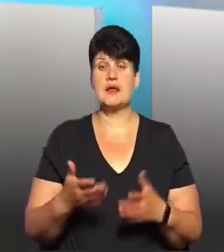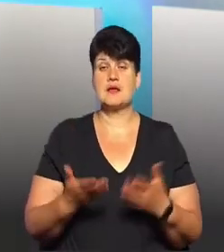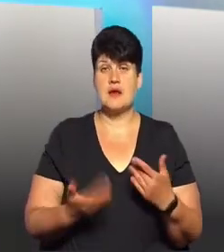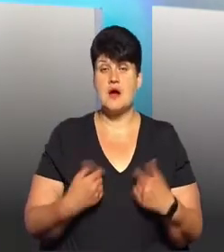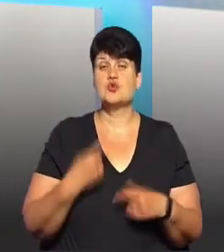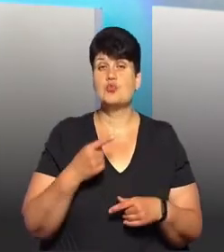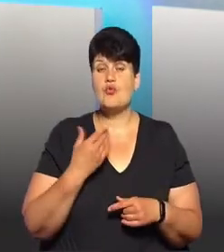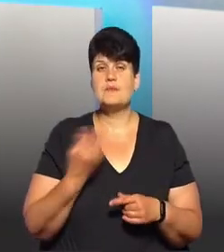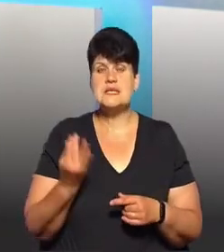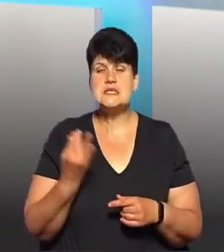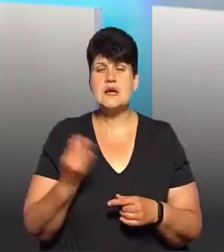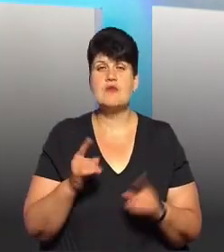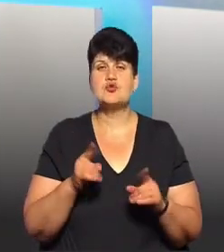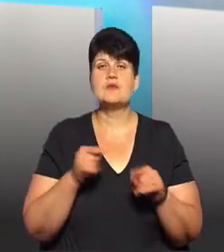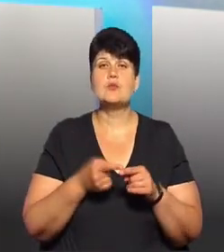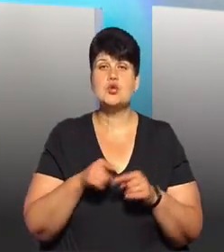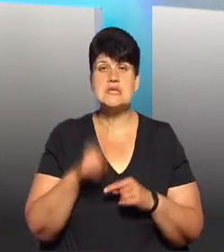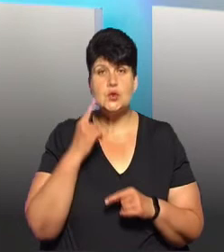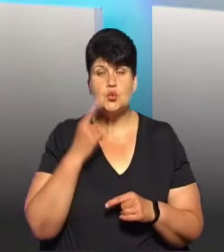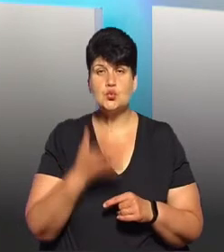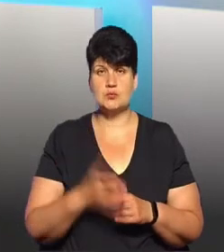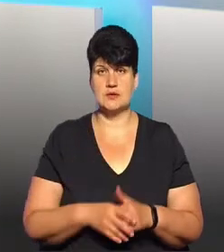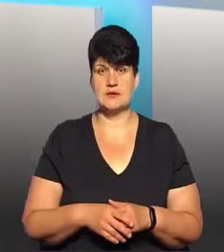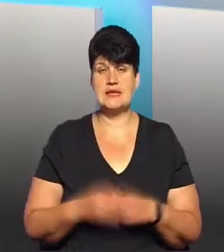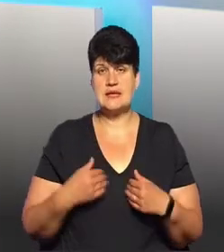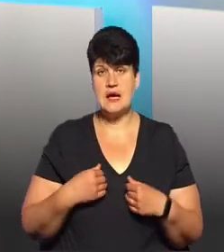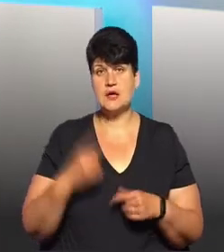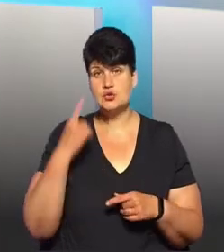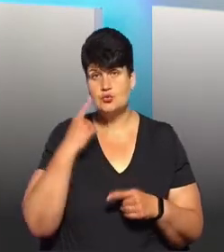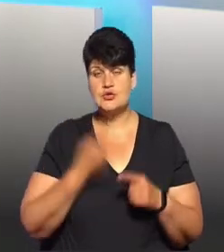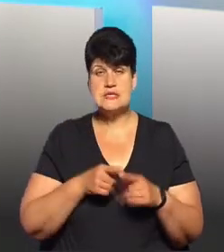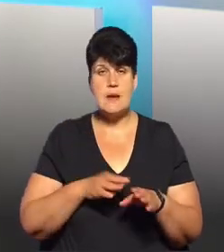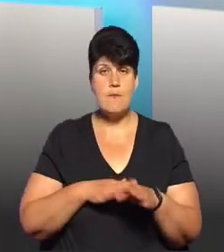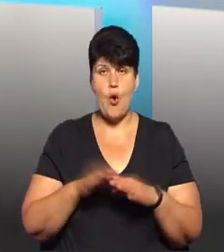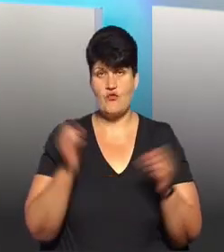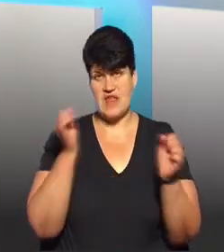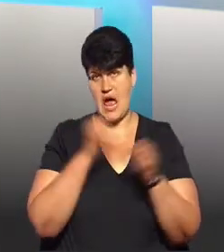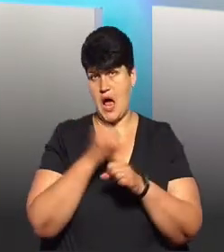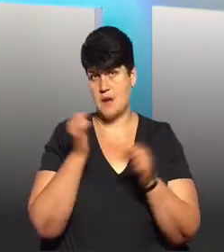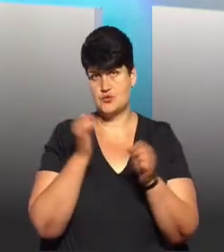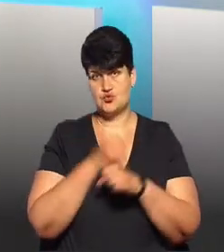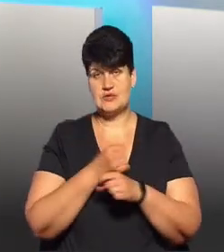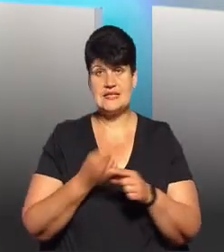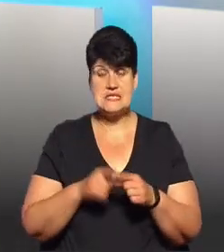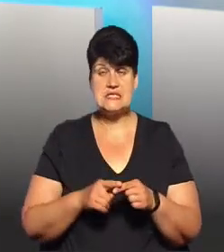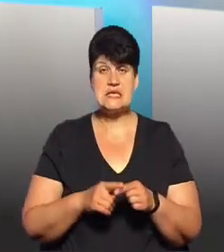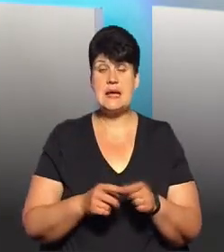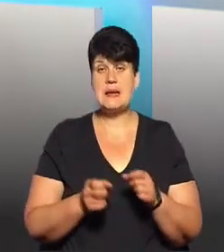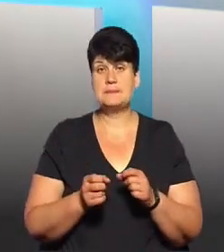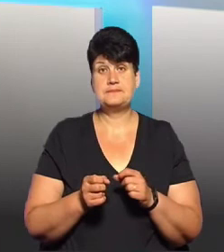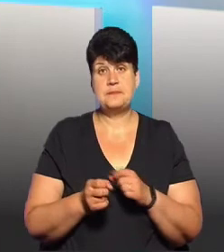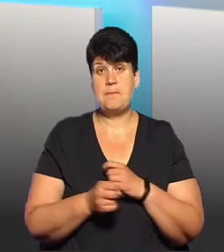взагалі про це думаєте? Ну, я думаю, що це повний абсурд. Ну, мені, але це насправді біда кінотеатру, я не знаю, чому це воно так